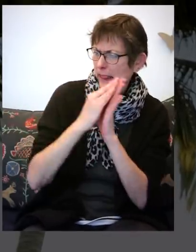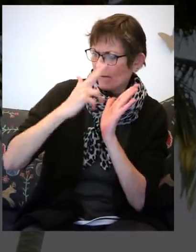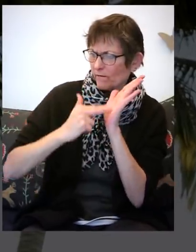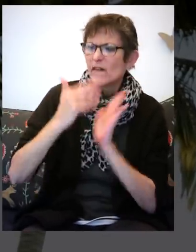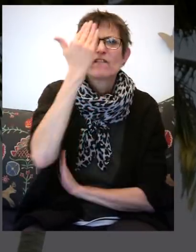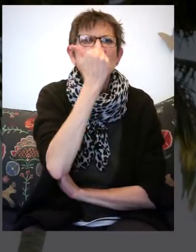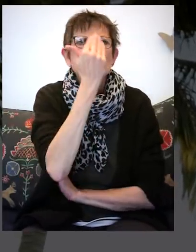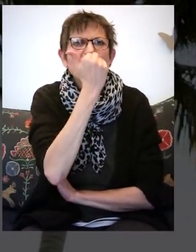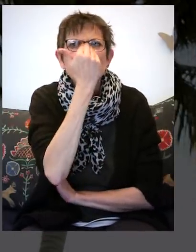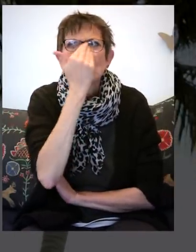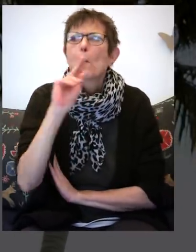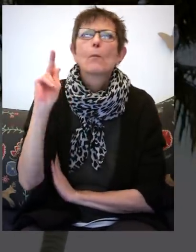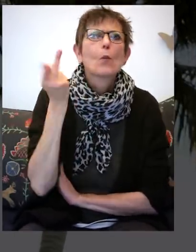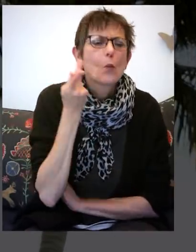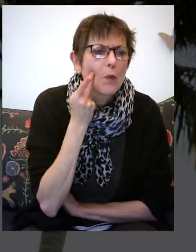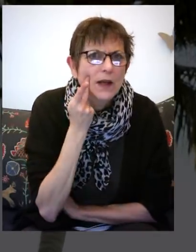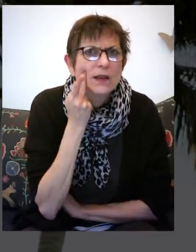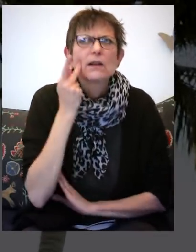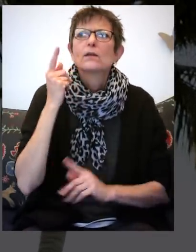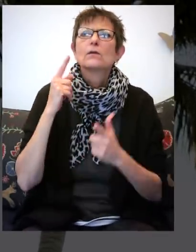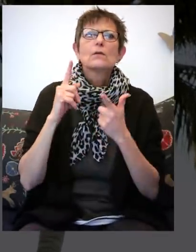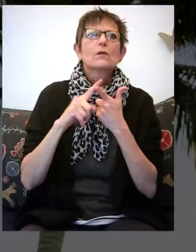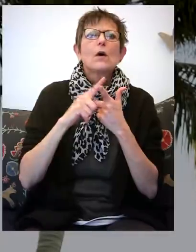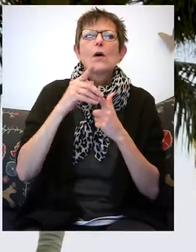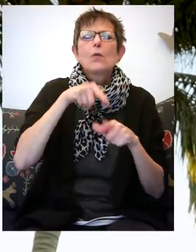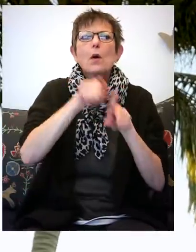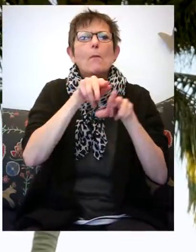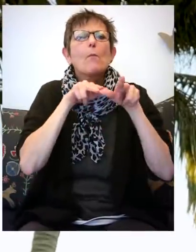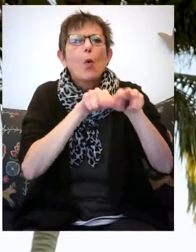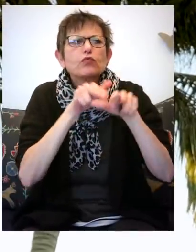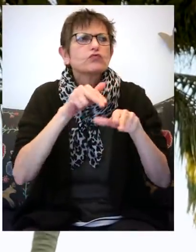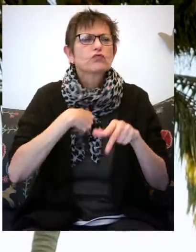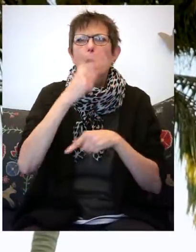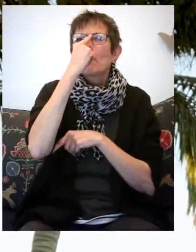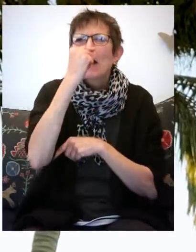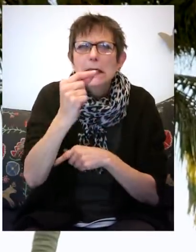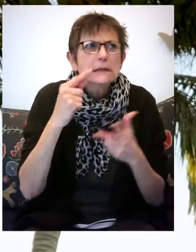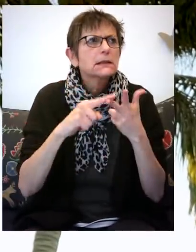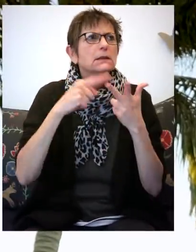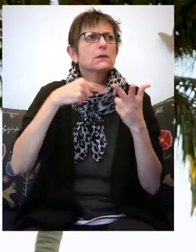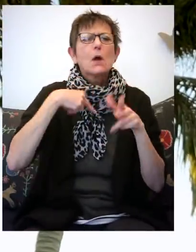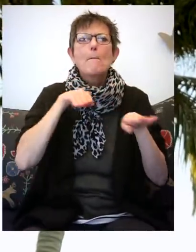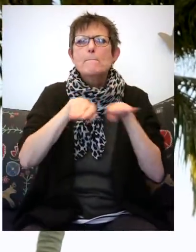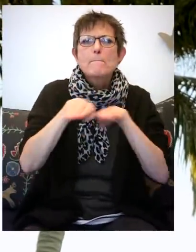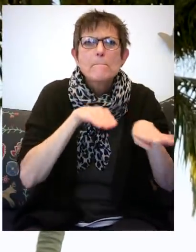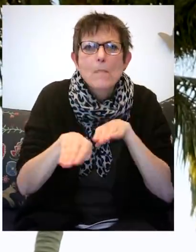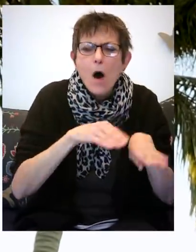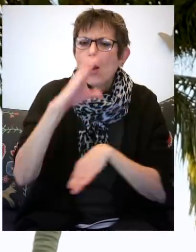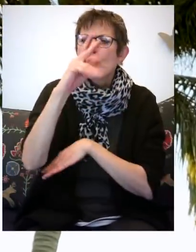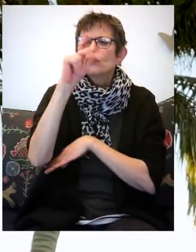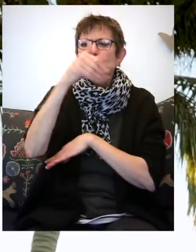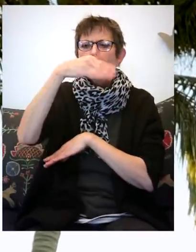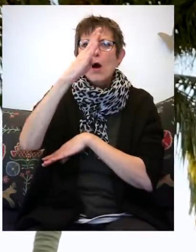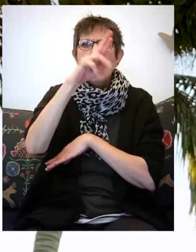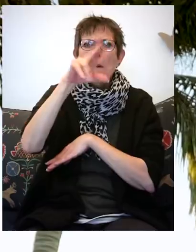Brest, celui du Mans, celui de Chambray, celui de Tours. Je crois que j'en ai pas oublié. Et pour le spectacle, ça y est, on est en 2018, donc il y a l'Olympia au mois de